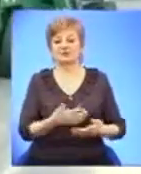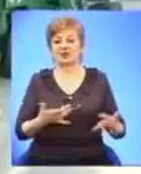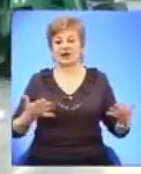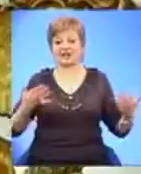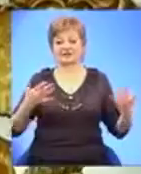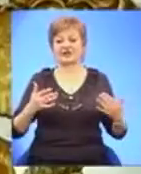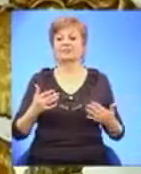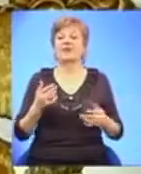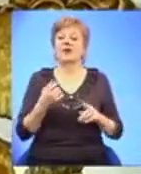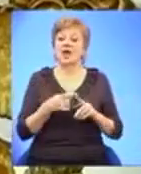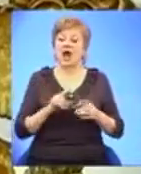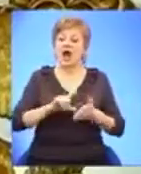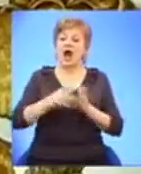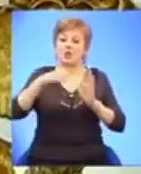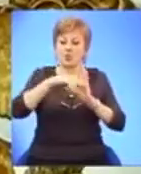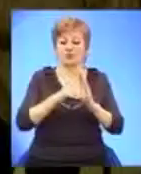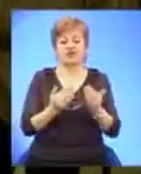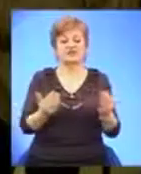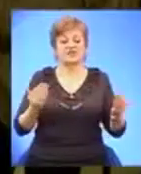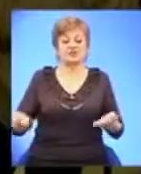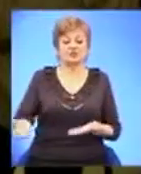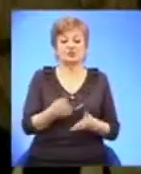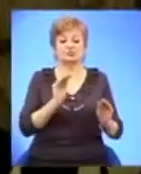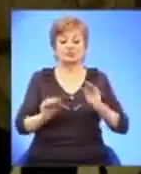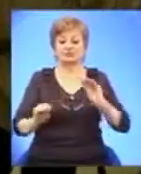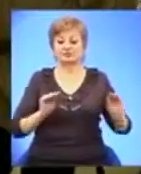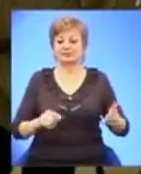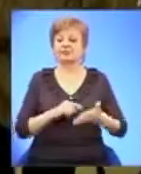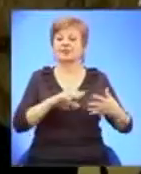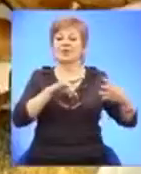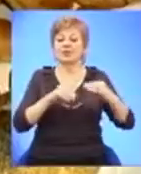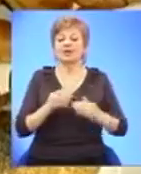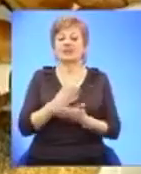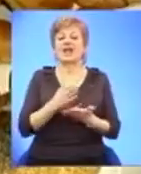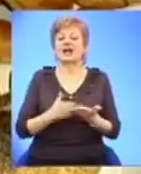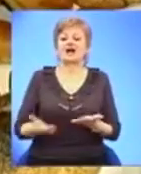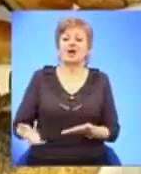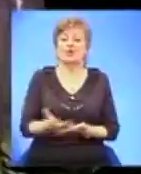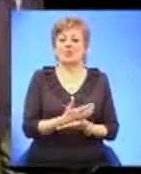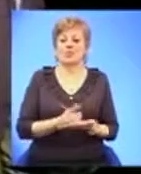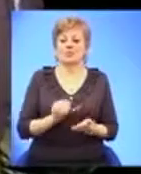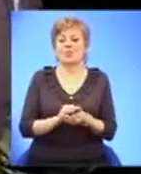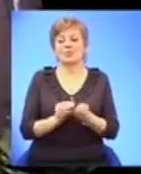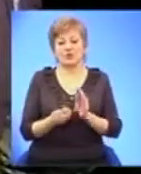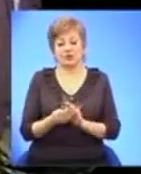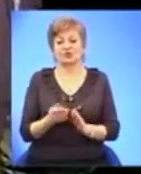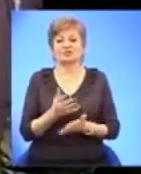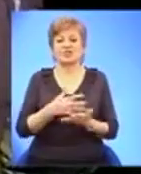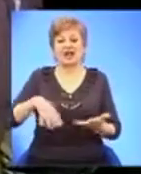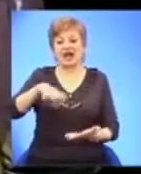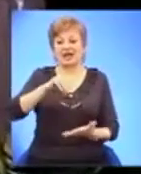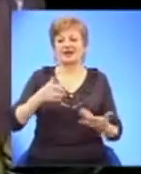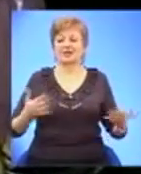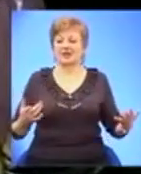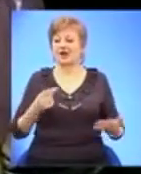полі техніка. Власне, у приміщенні на виставку зібрали, як то кажуть, підсумки праці хлібороба, пиріжки та караваї. А вже у залі зібралося і